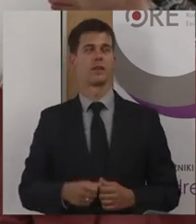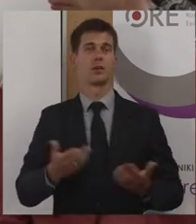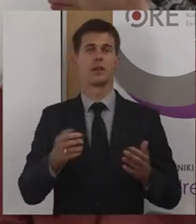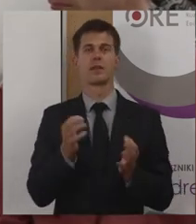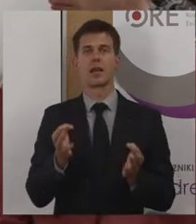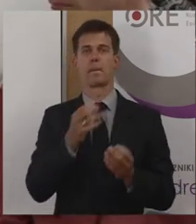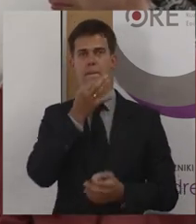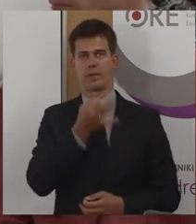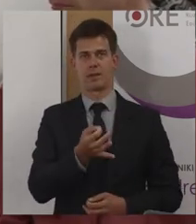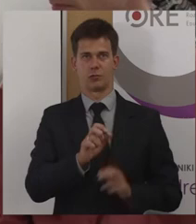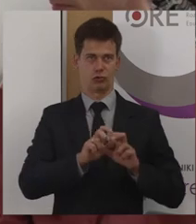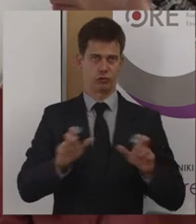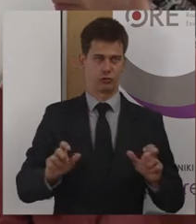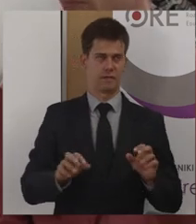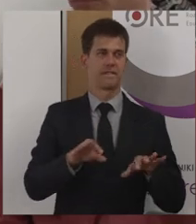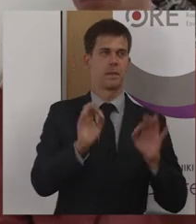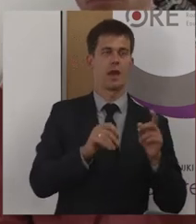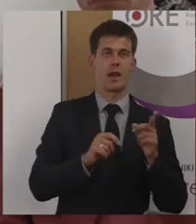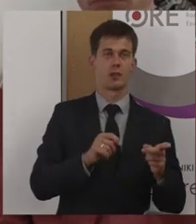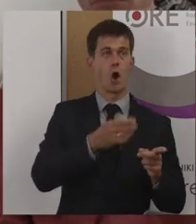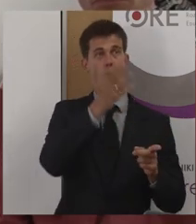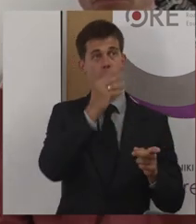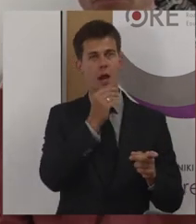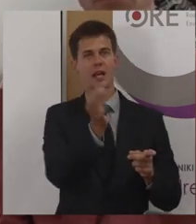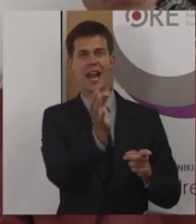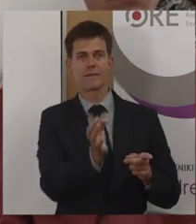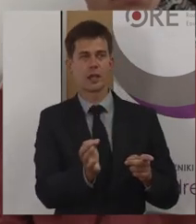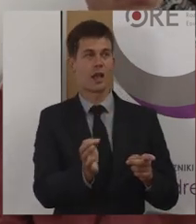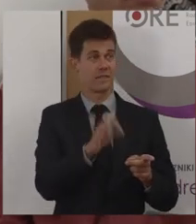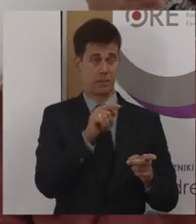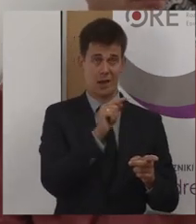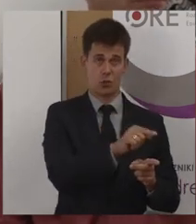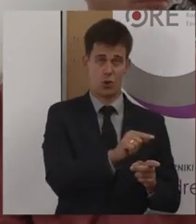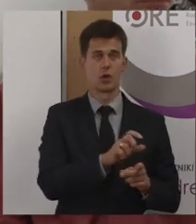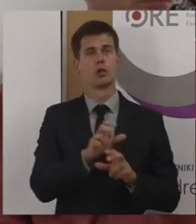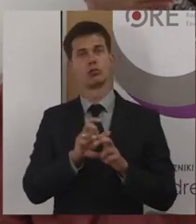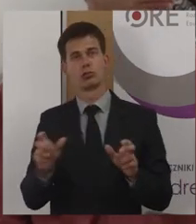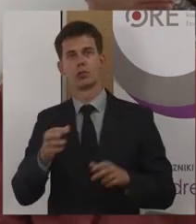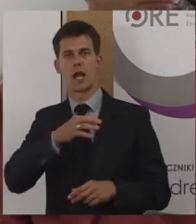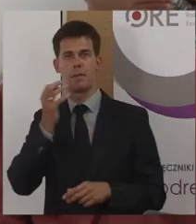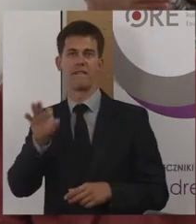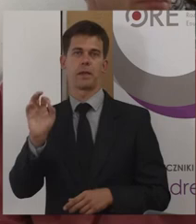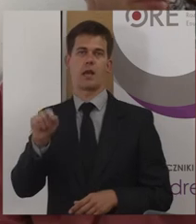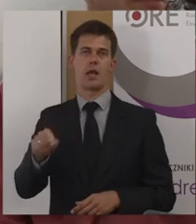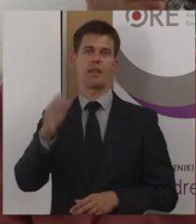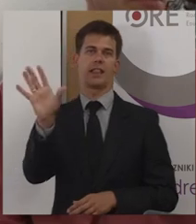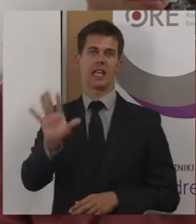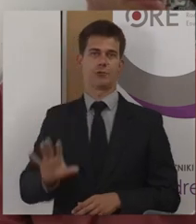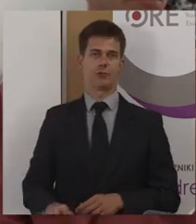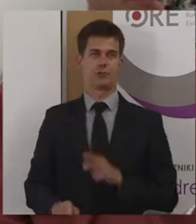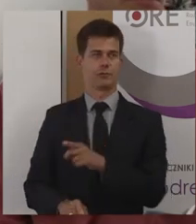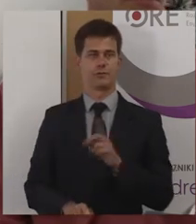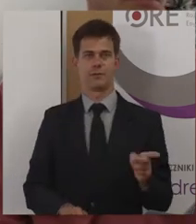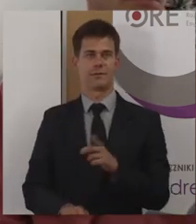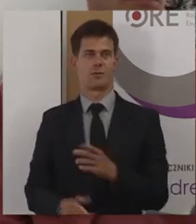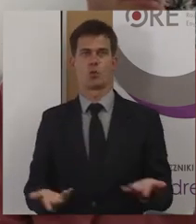teraz jest pytanie, czy iść w tak dużą animację, w taką dużą ilość tego wszystkiego, co się rusza, no bo znów się